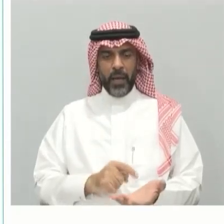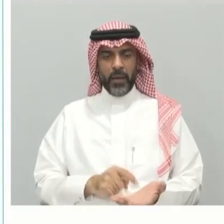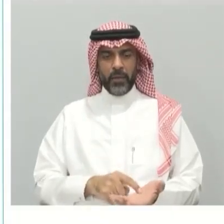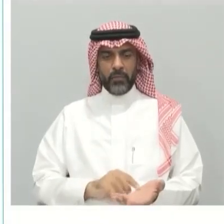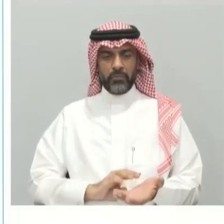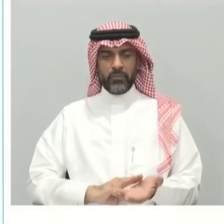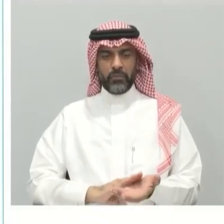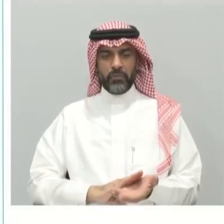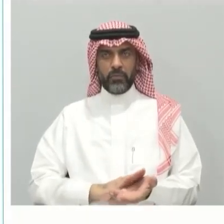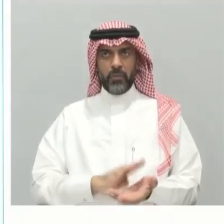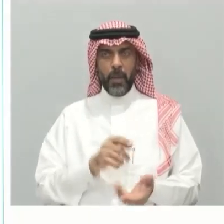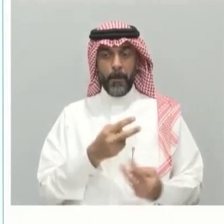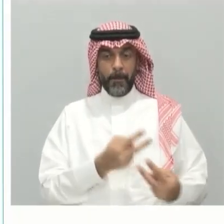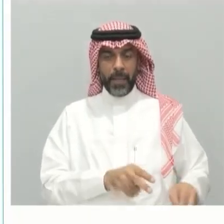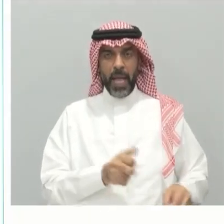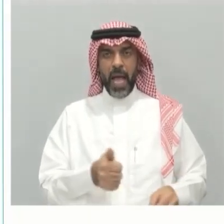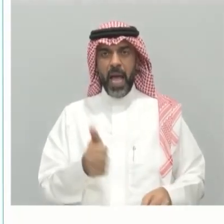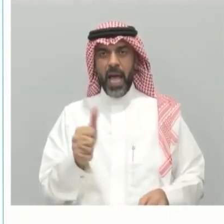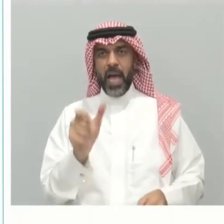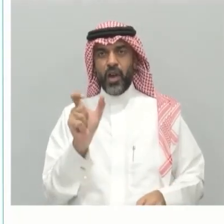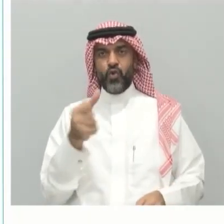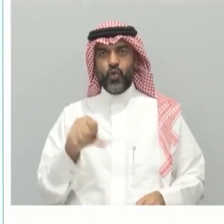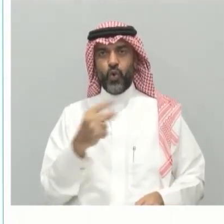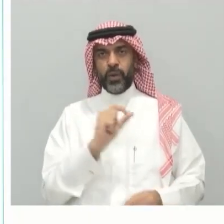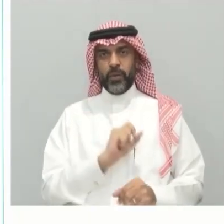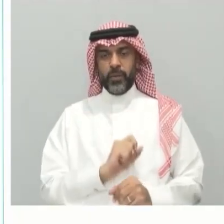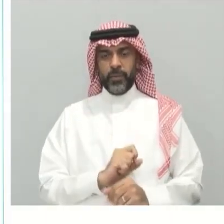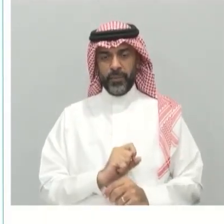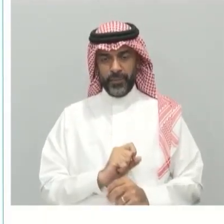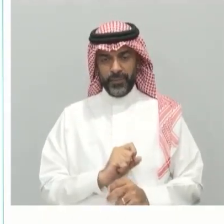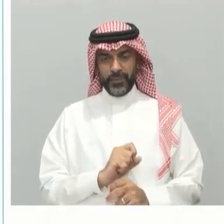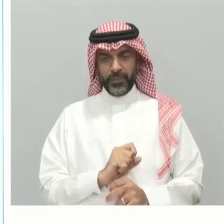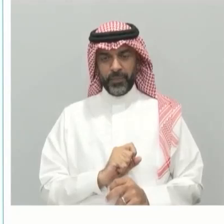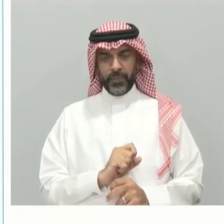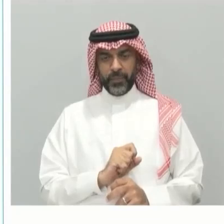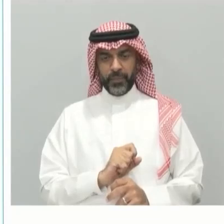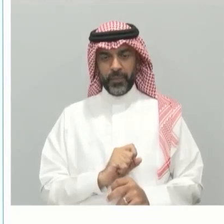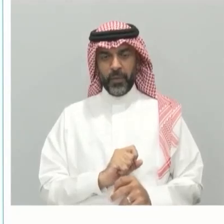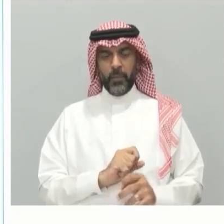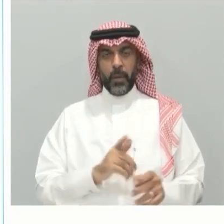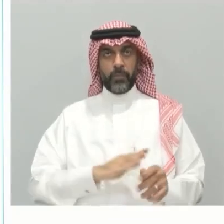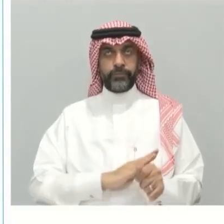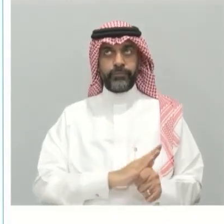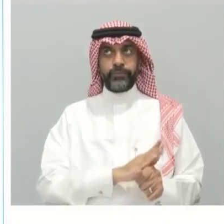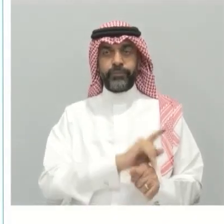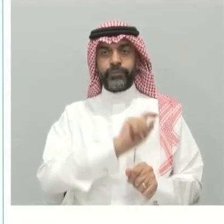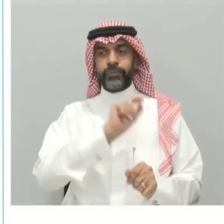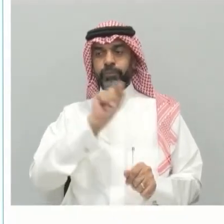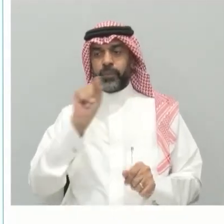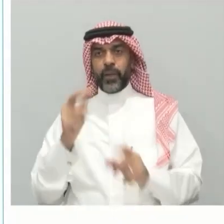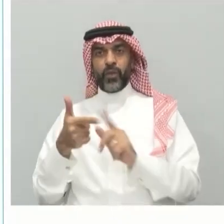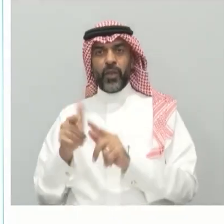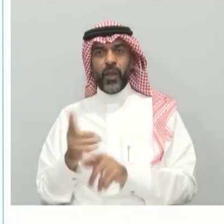الانود تتحرك من الانود او تتحرك نحو الكاثود من الانود الى وين الى الكاثود